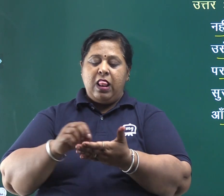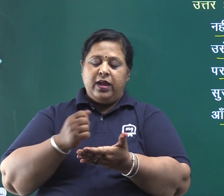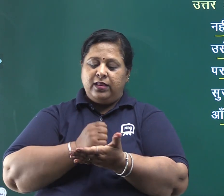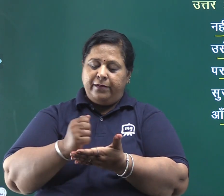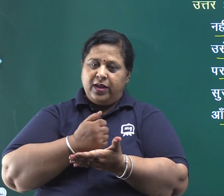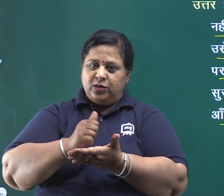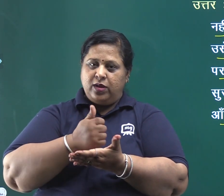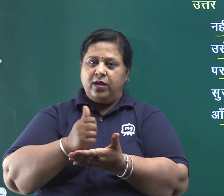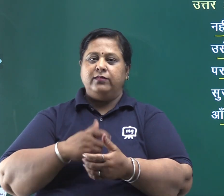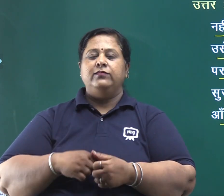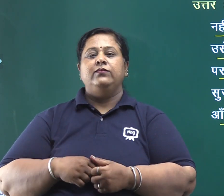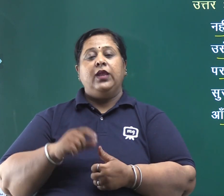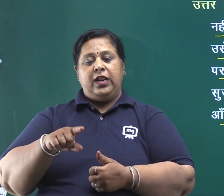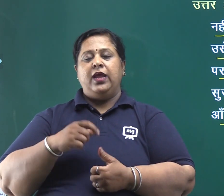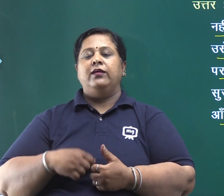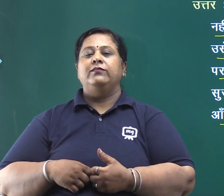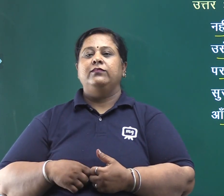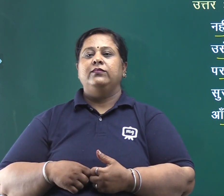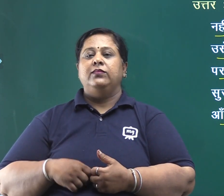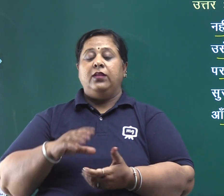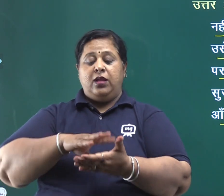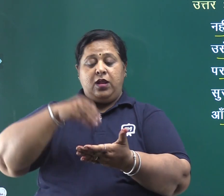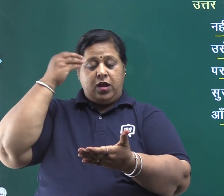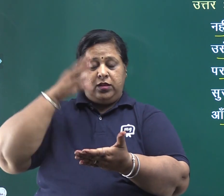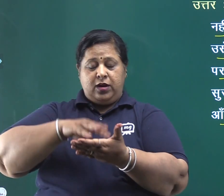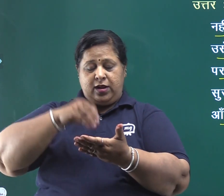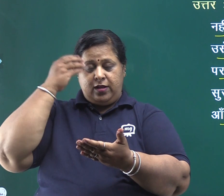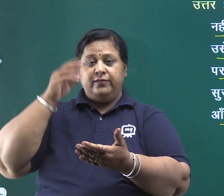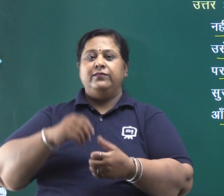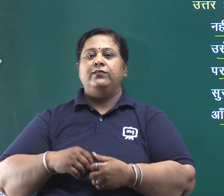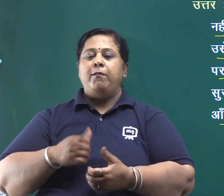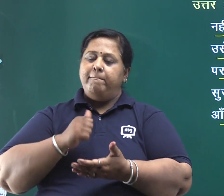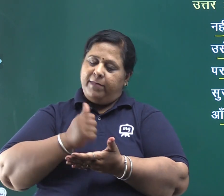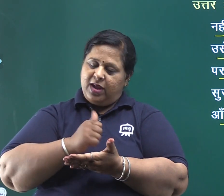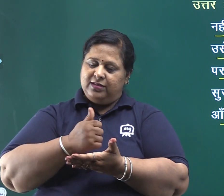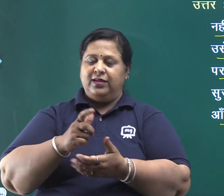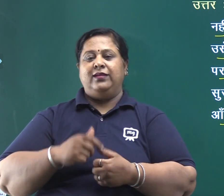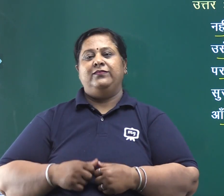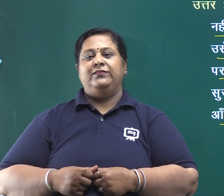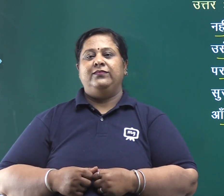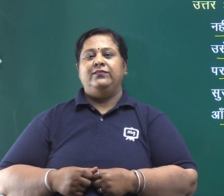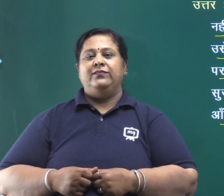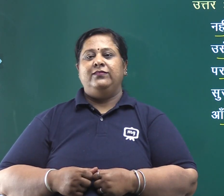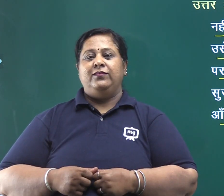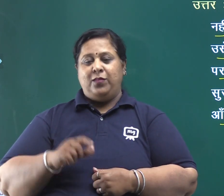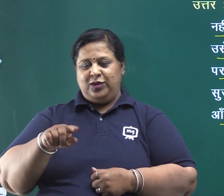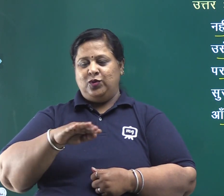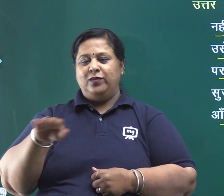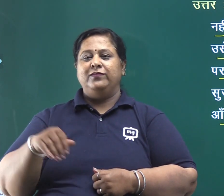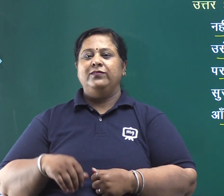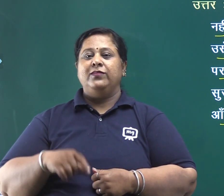अभ्यास द्वारा इन्हें याद करने का प्रयास करें।